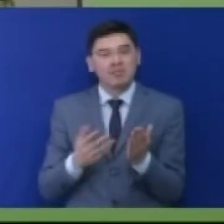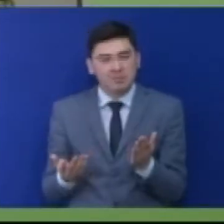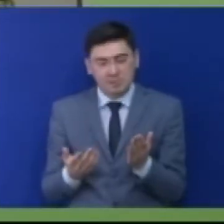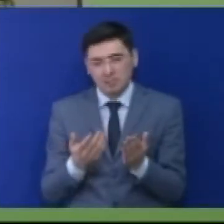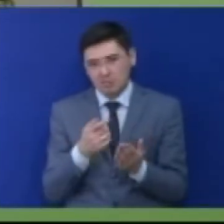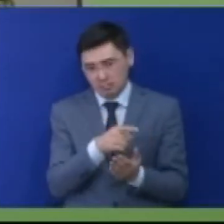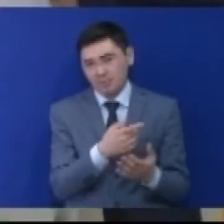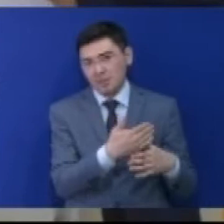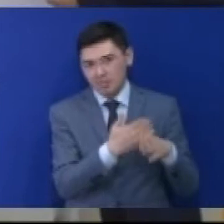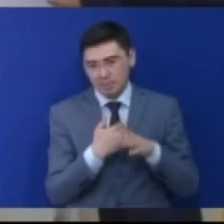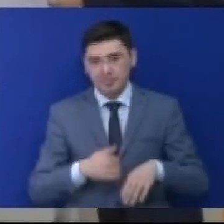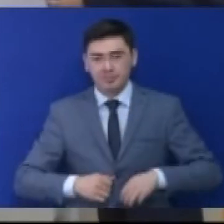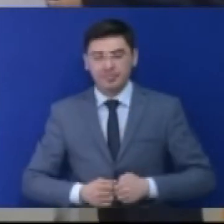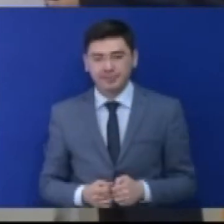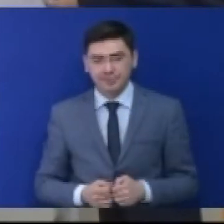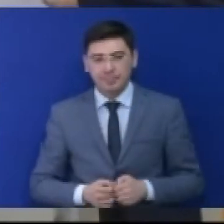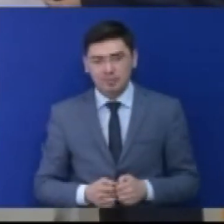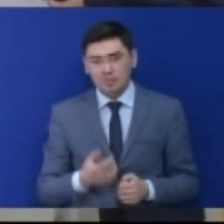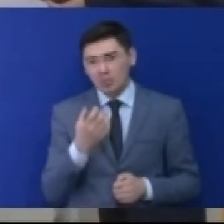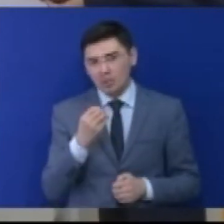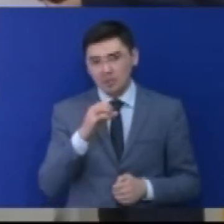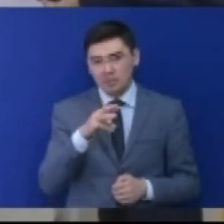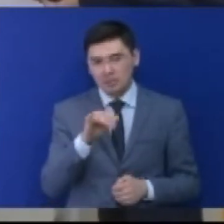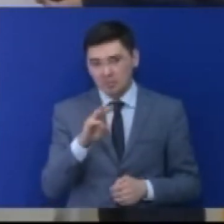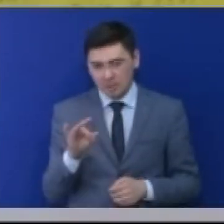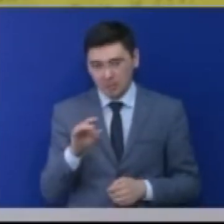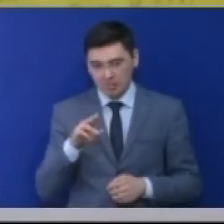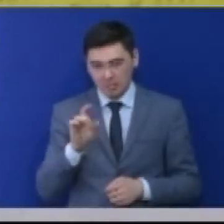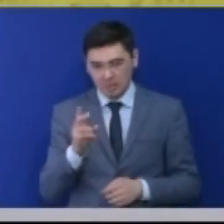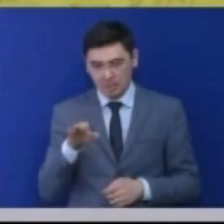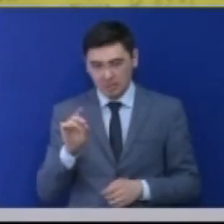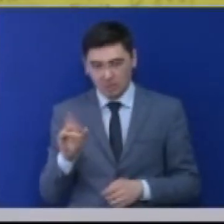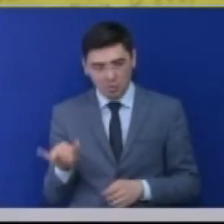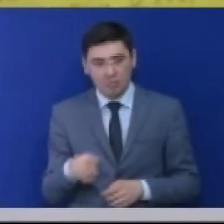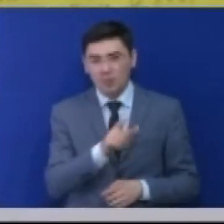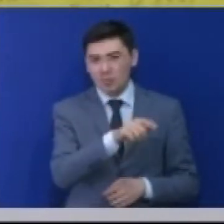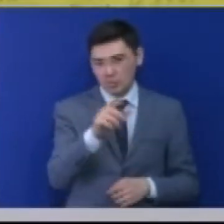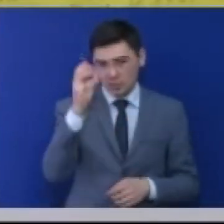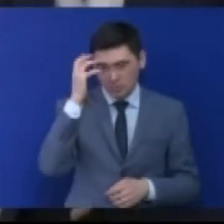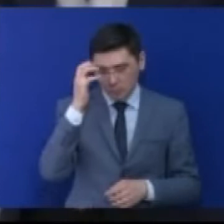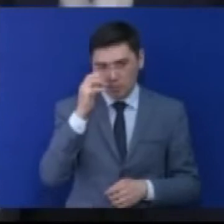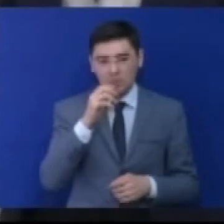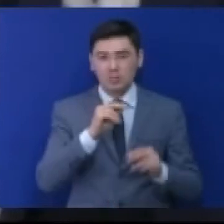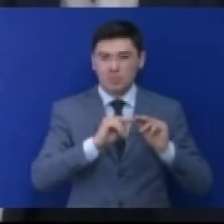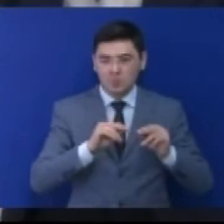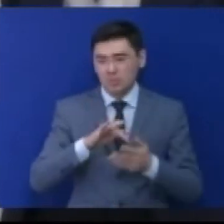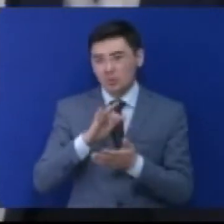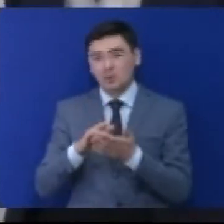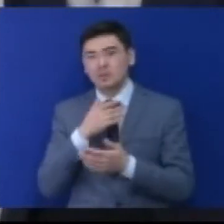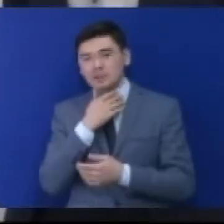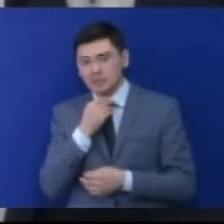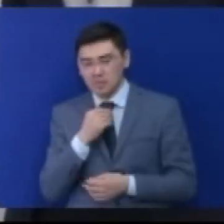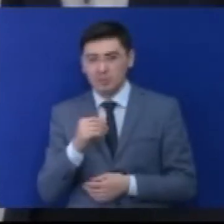ее написании. В семинаре-практикуме приняли участие специалисты психолого-педагогических кабинетов из Семея,